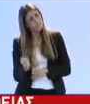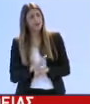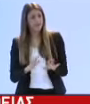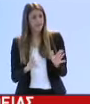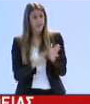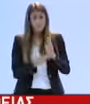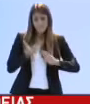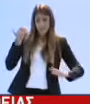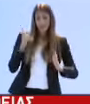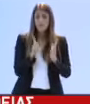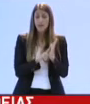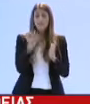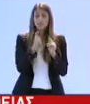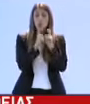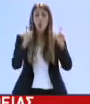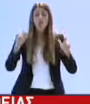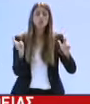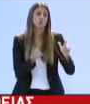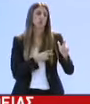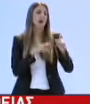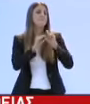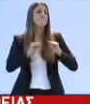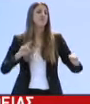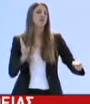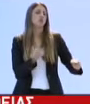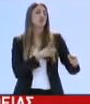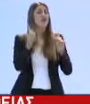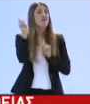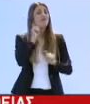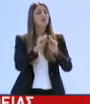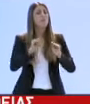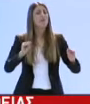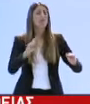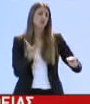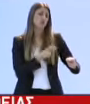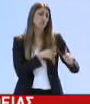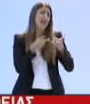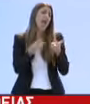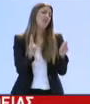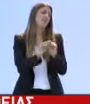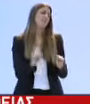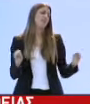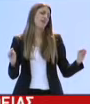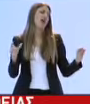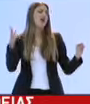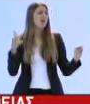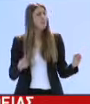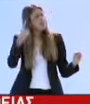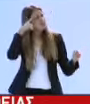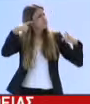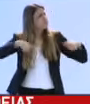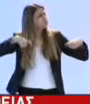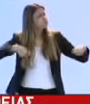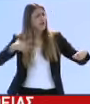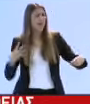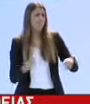και ισότητα ευκαιριών για κάθε Ελληνόπουλο. Να φτιάξουμε μια παιδεία ελεύθερη, πλουραλιστική, που θα